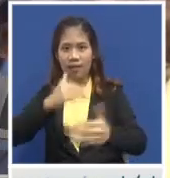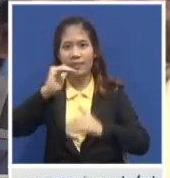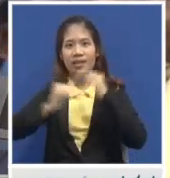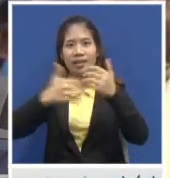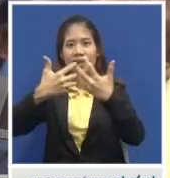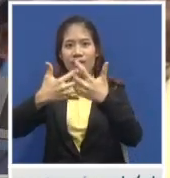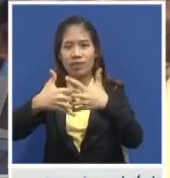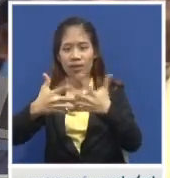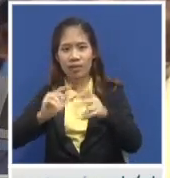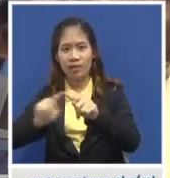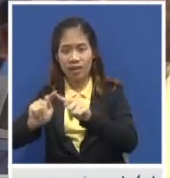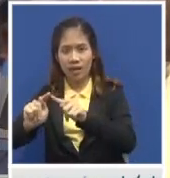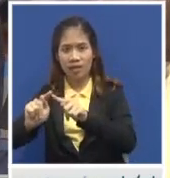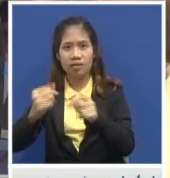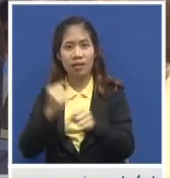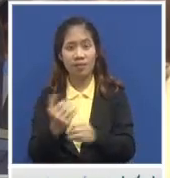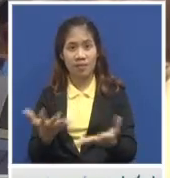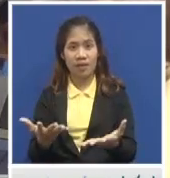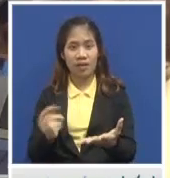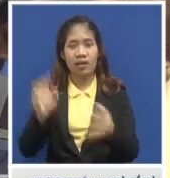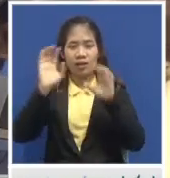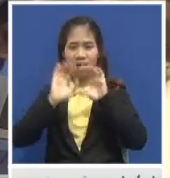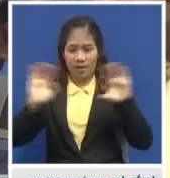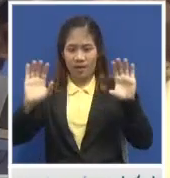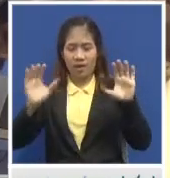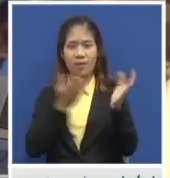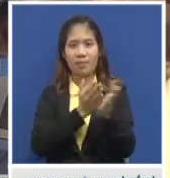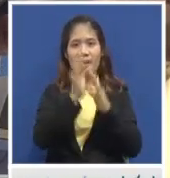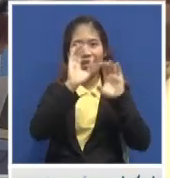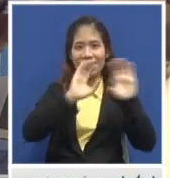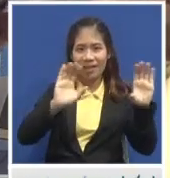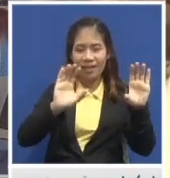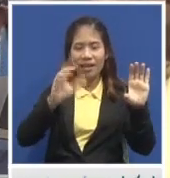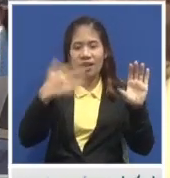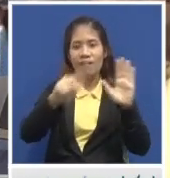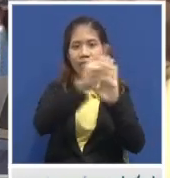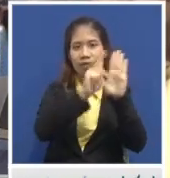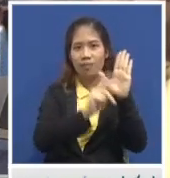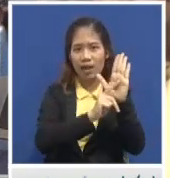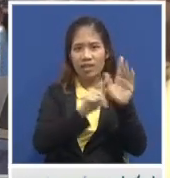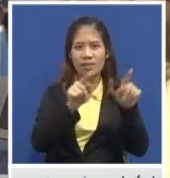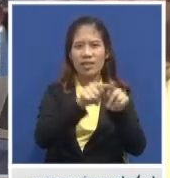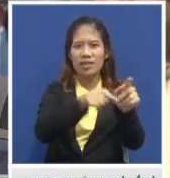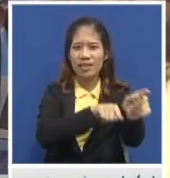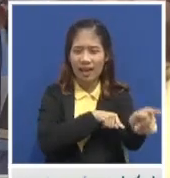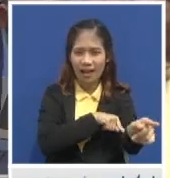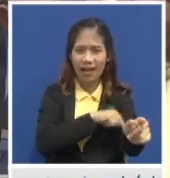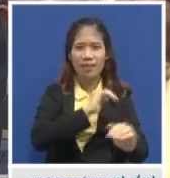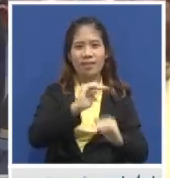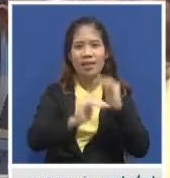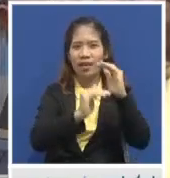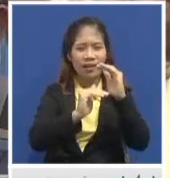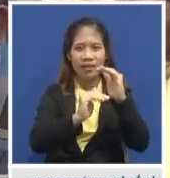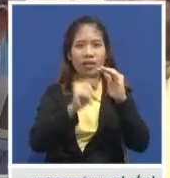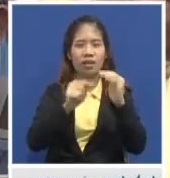และโอกาสของประชาชนของเขาก็คือรัฐบาลเองภาครัฐราชการและกฎหมายที่มีความล้าสมัยและอุ้ยอ้ายเขาจึ